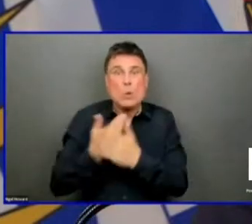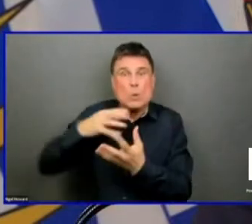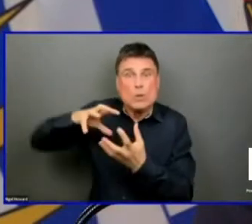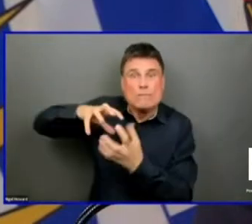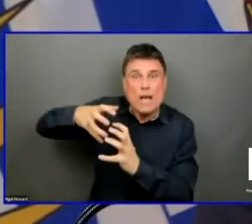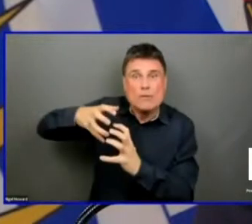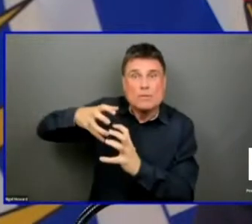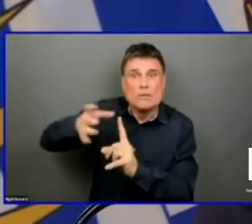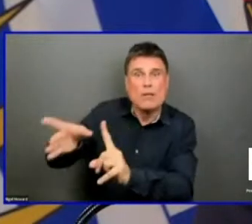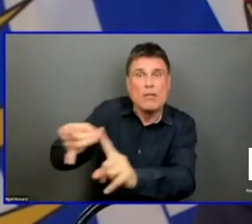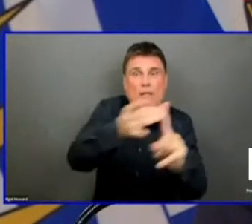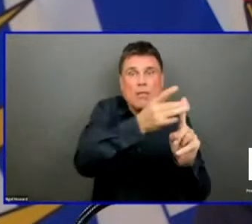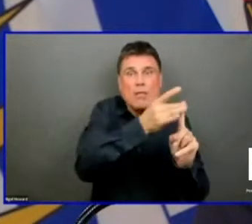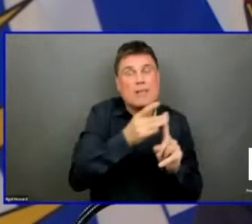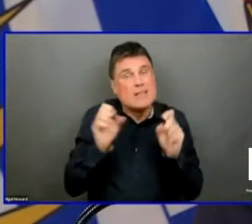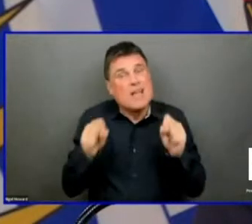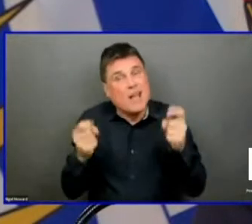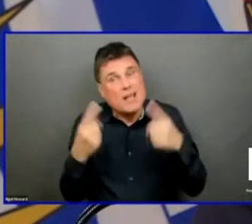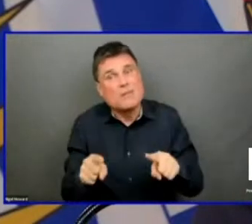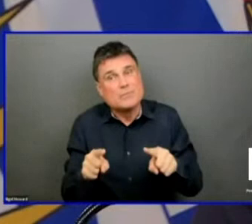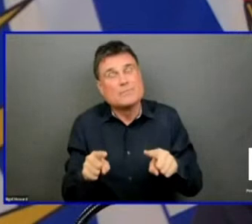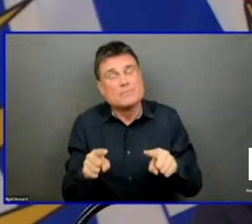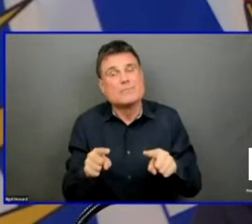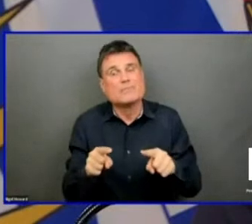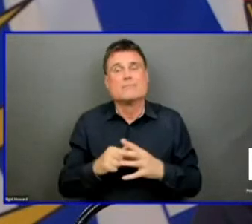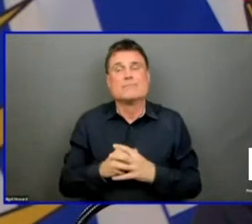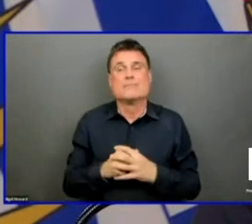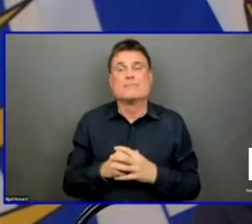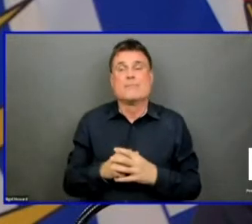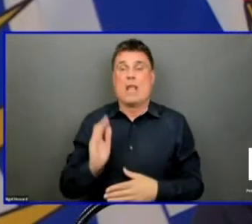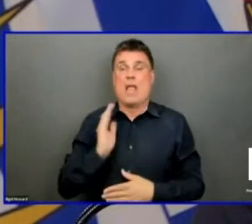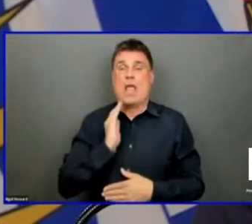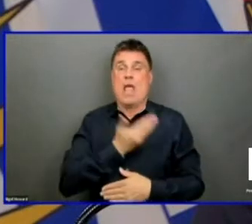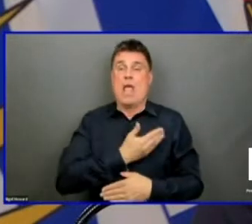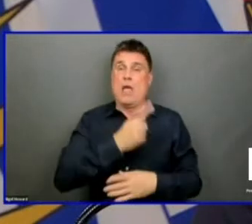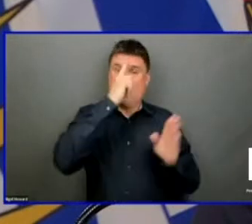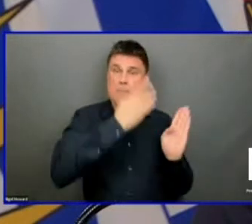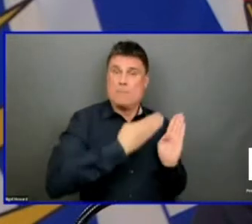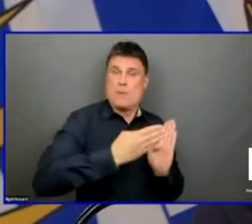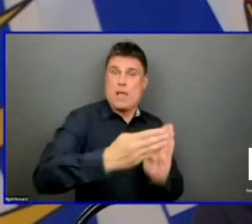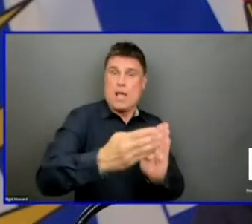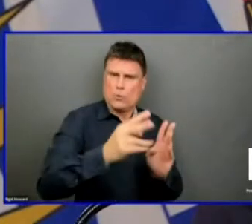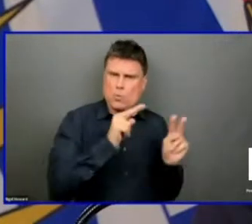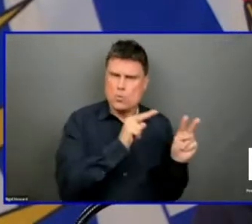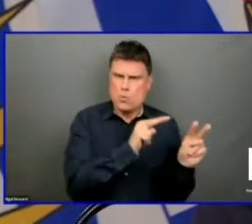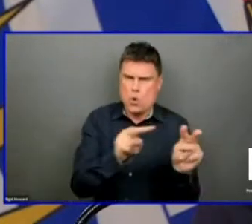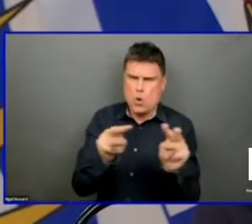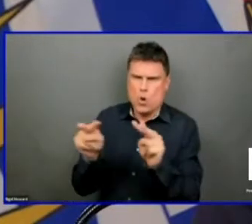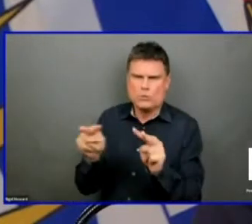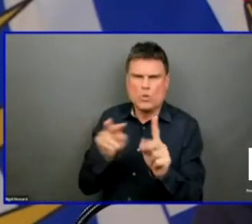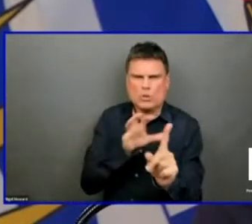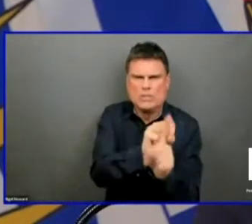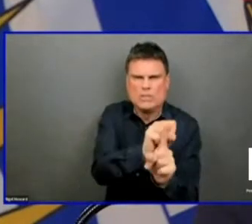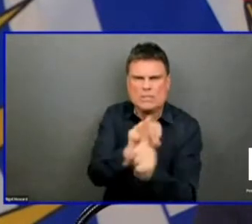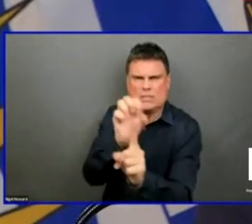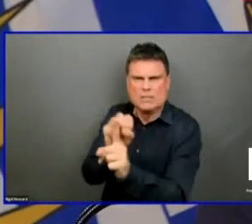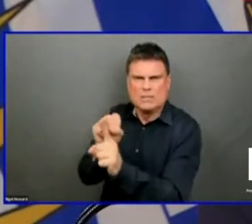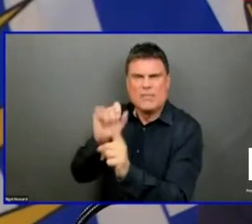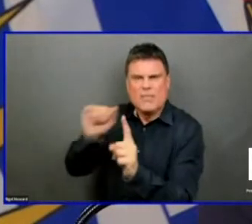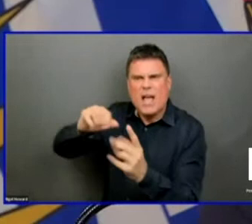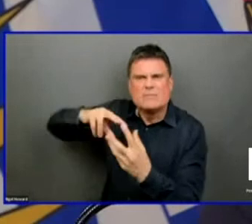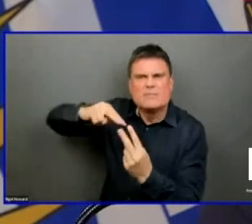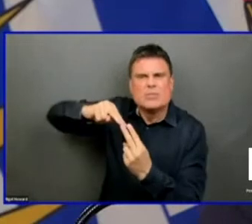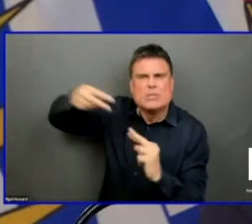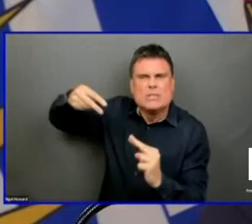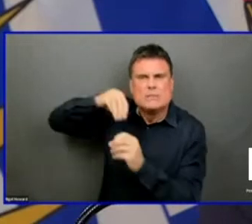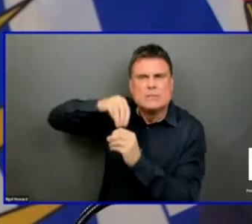make 是 sure we can 也 pick 是 those 不断 up 的 as 修 well. 整我们的这个监 Jax, do 测 you have a 系统、 follow-up? 监测方法。 Yes, I do. Thank you, Dr. 监测不是检